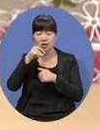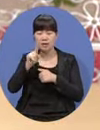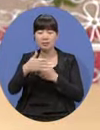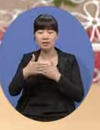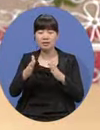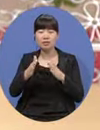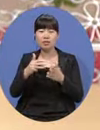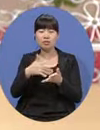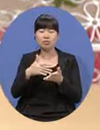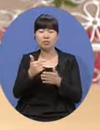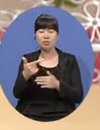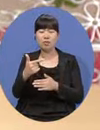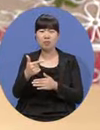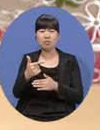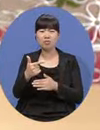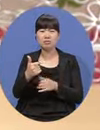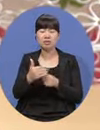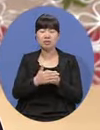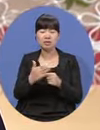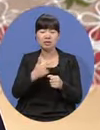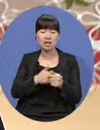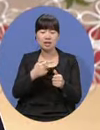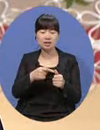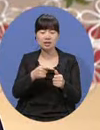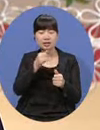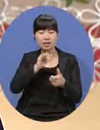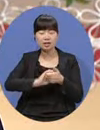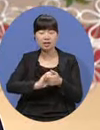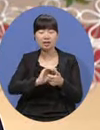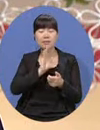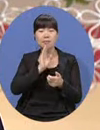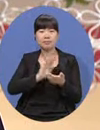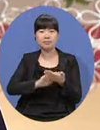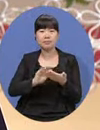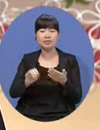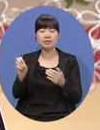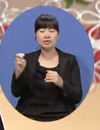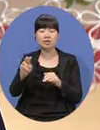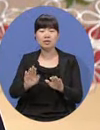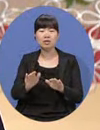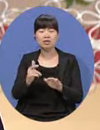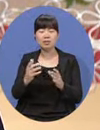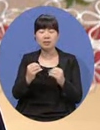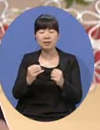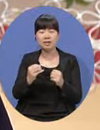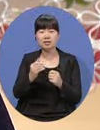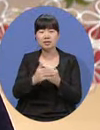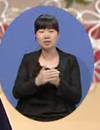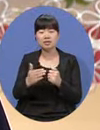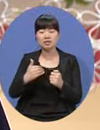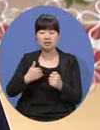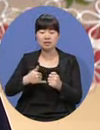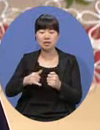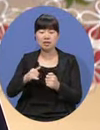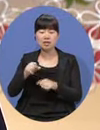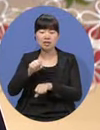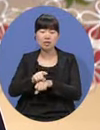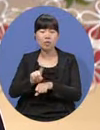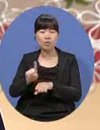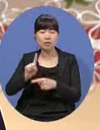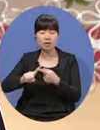반에 학업 수가 너무 많아요 그러니까 선생님이 가르치는 데는 한계가 좀 계시더라고요 그리고 또 너무 많다 보니까 내 아이의 성향이